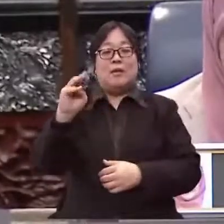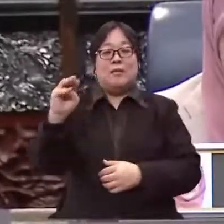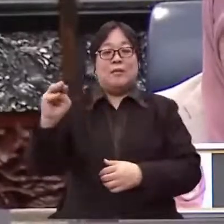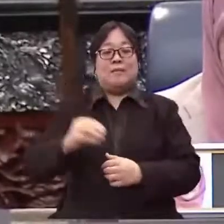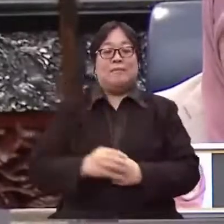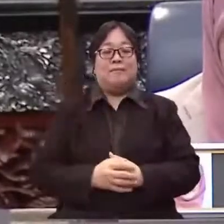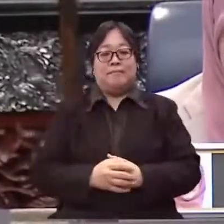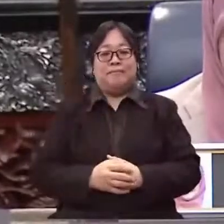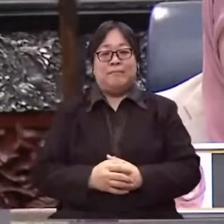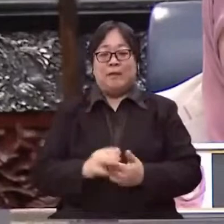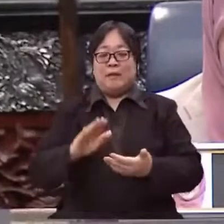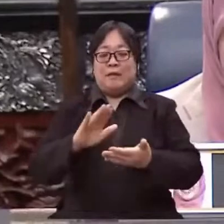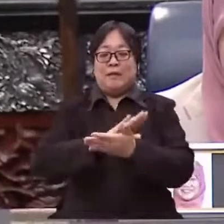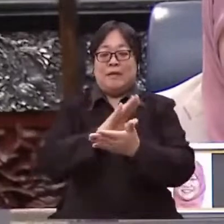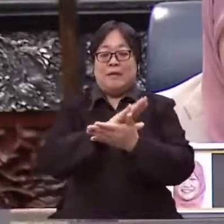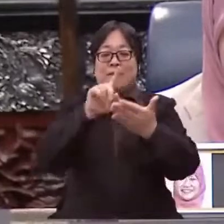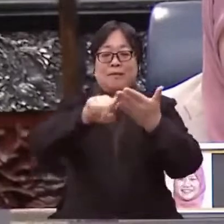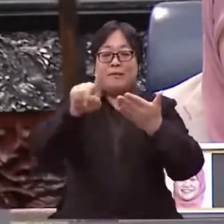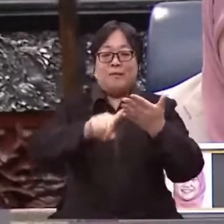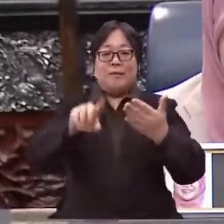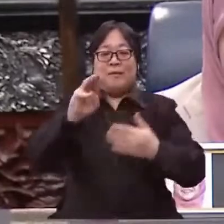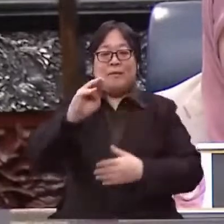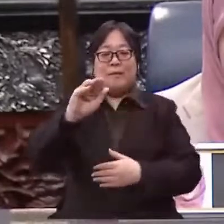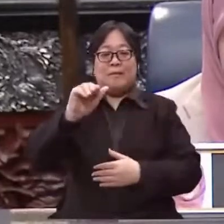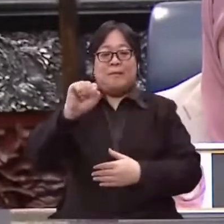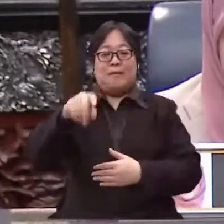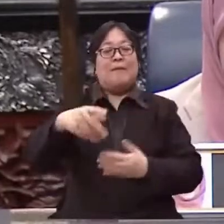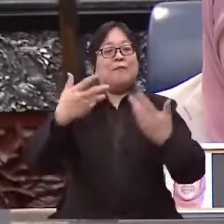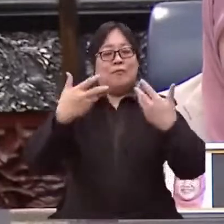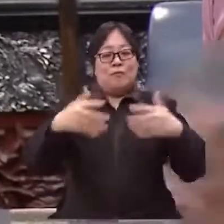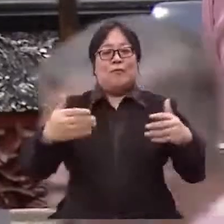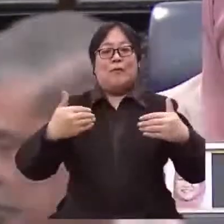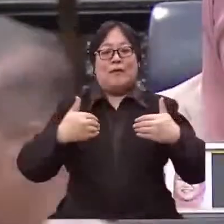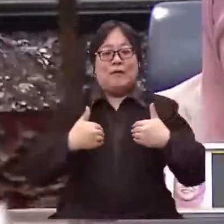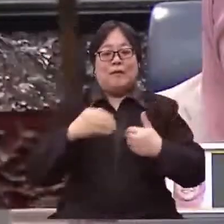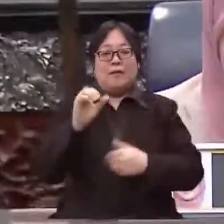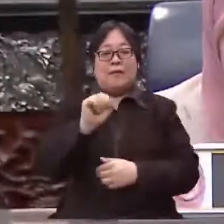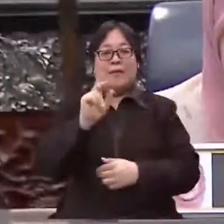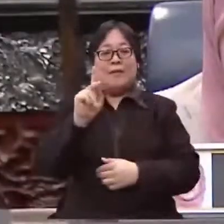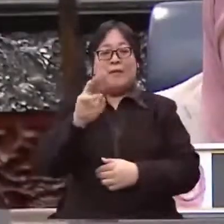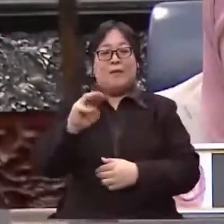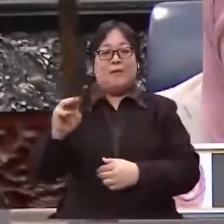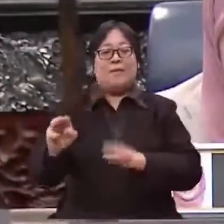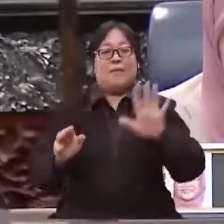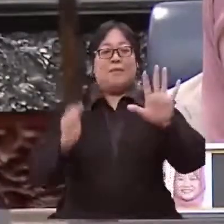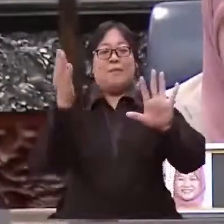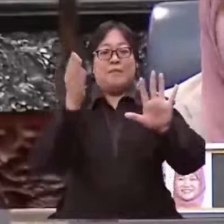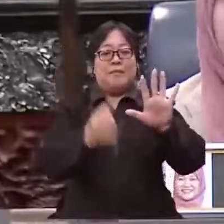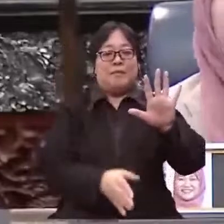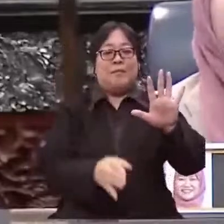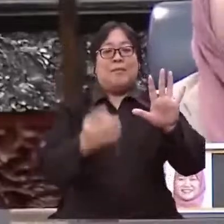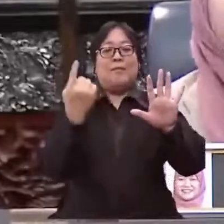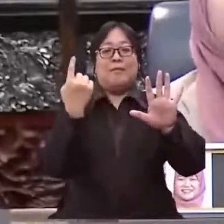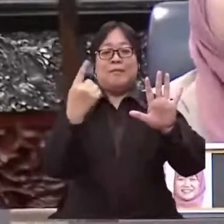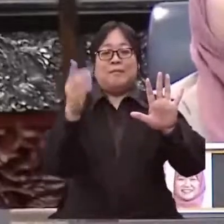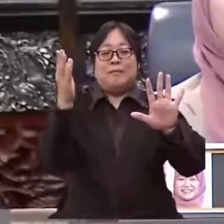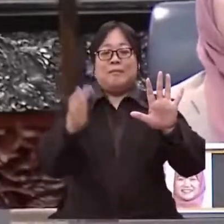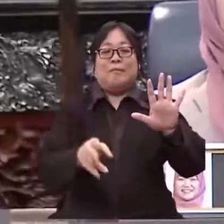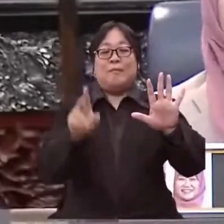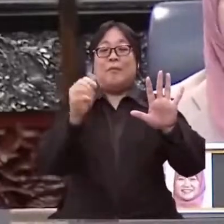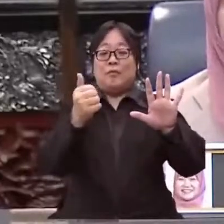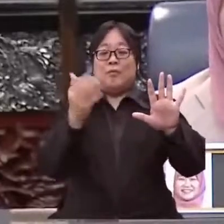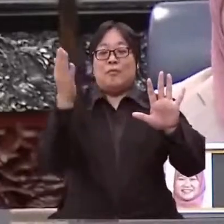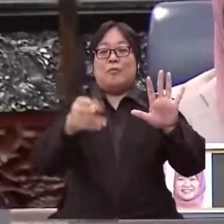satu kita Sesetan awam mengenai MZ telah dikeluarkan oleh SKM pada 5 Oktober sehingga